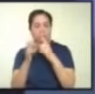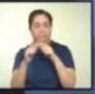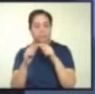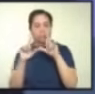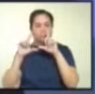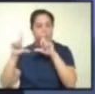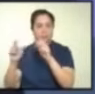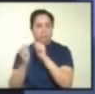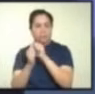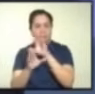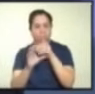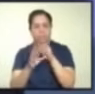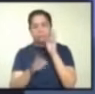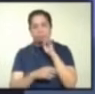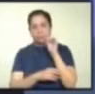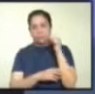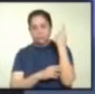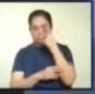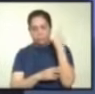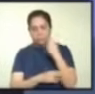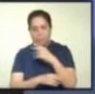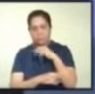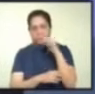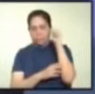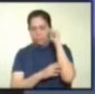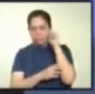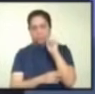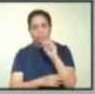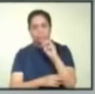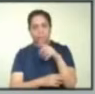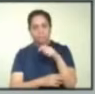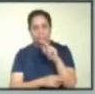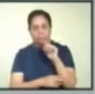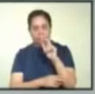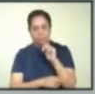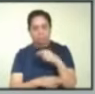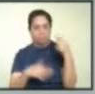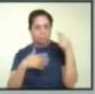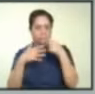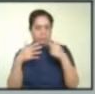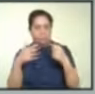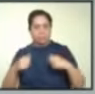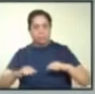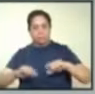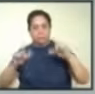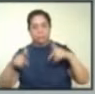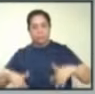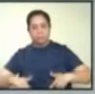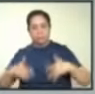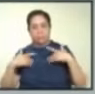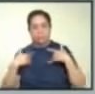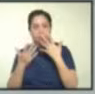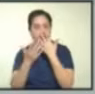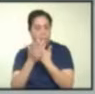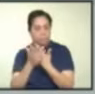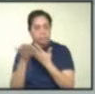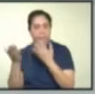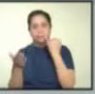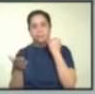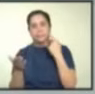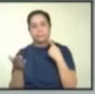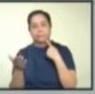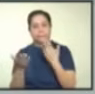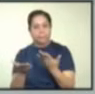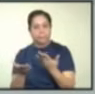na-convict, kabilang dito magkapatid na Zaldi at Andalam Patuan Jr. Para sa detalye, Maxon Live mula sa Bilibid sa Muntinlupa, si Justin